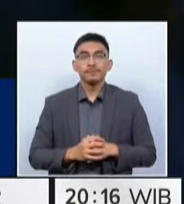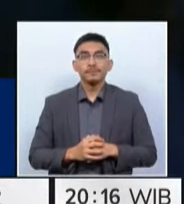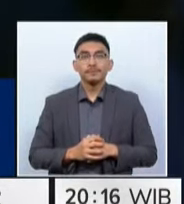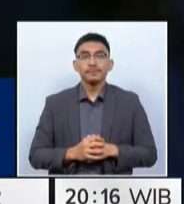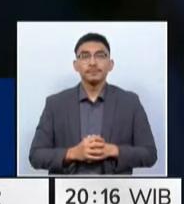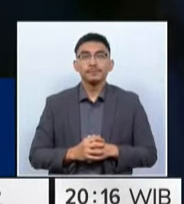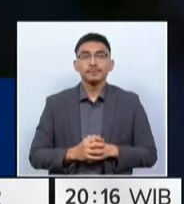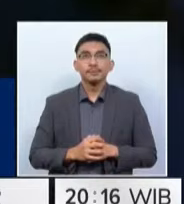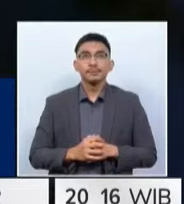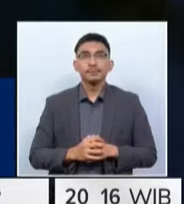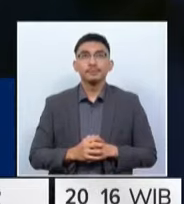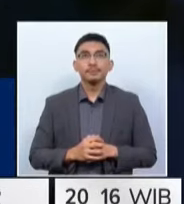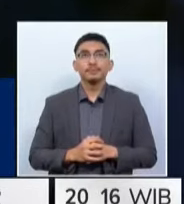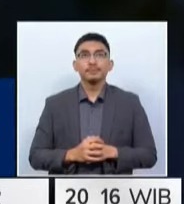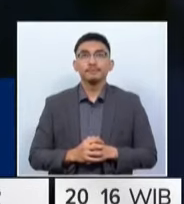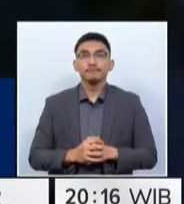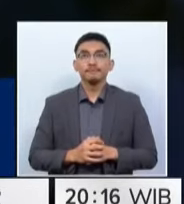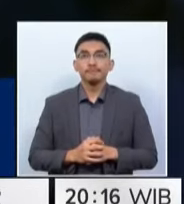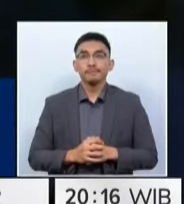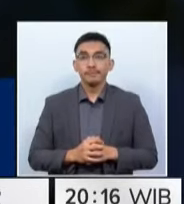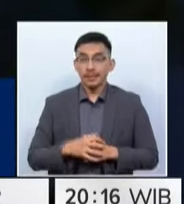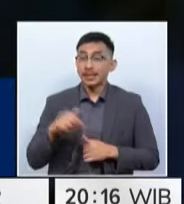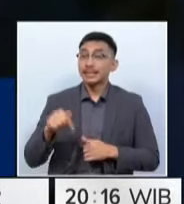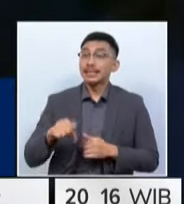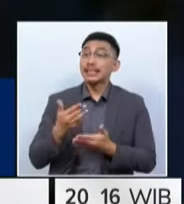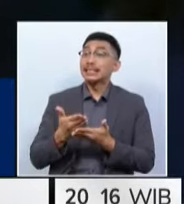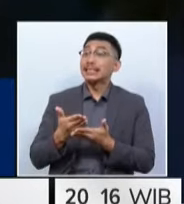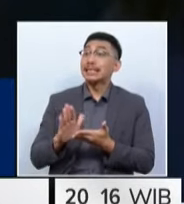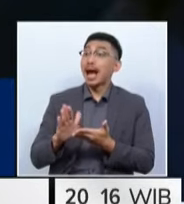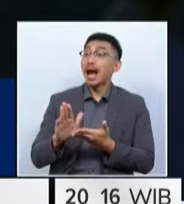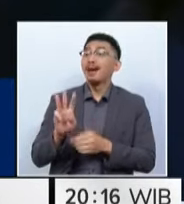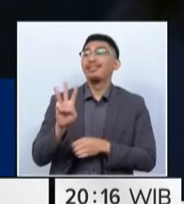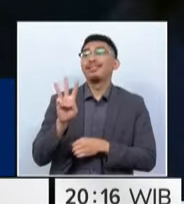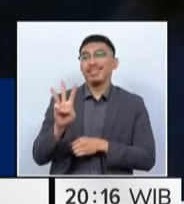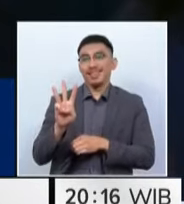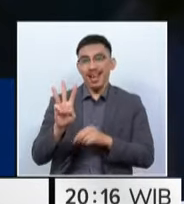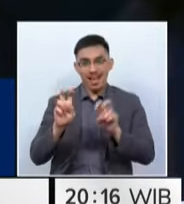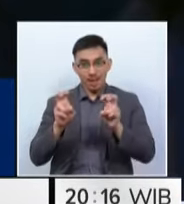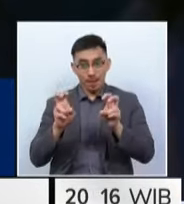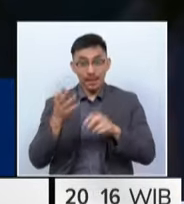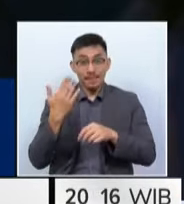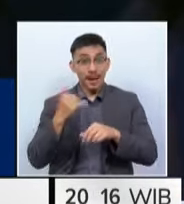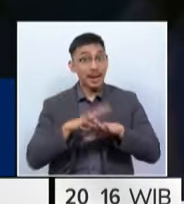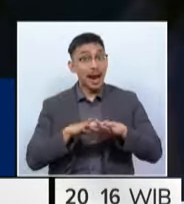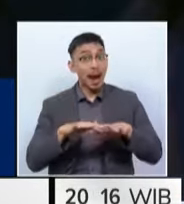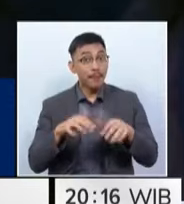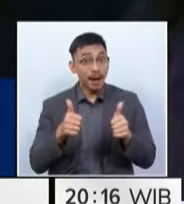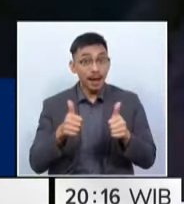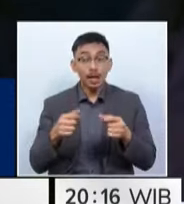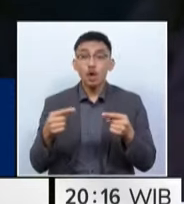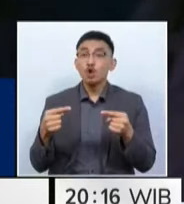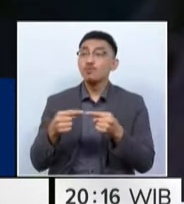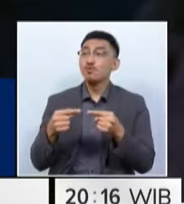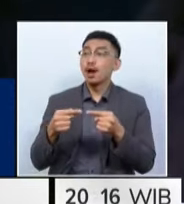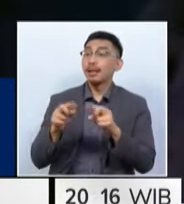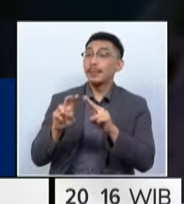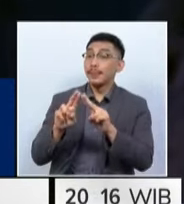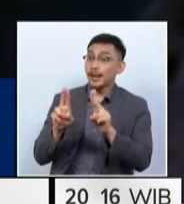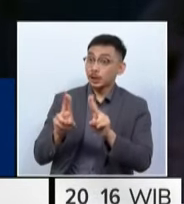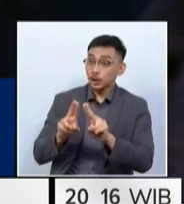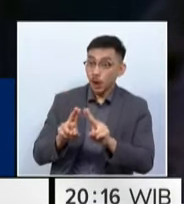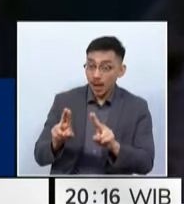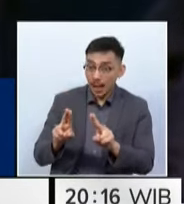tersisa tiga subtema lagi untuk segmen ini sudah ada keamanan hubungan internasional dan juga